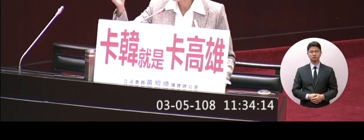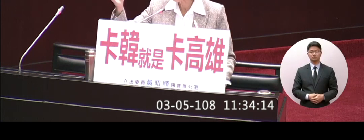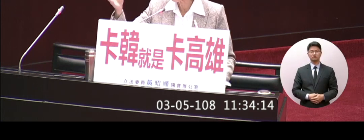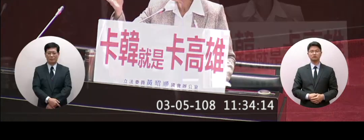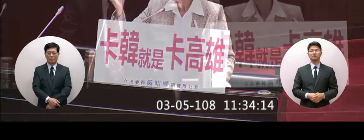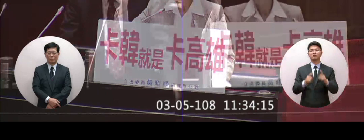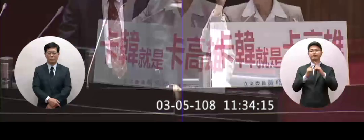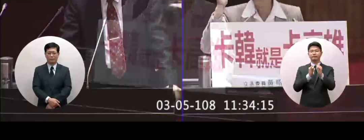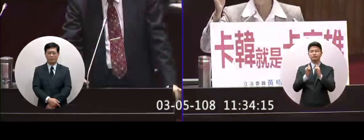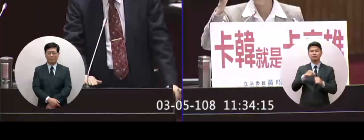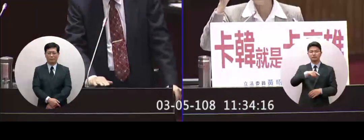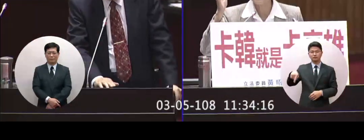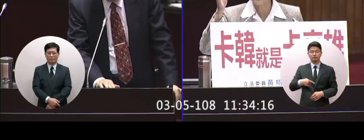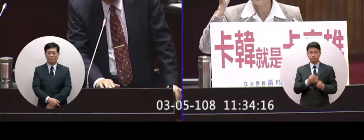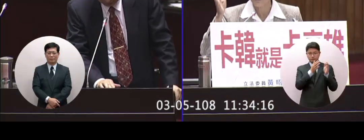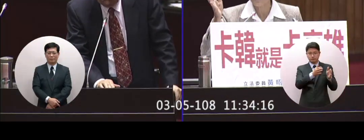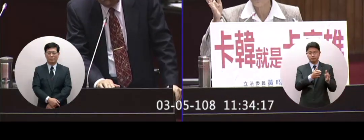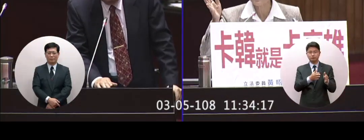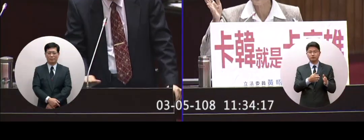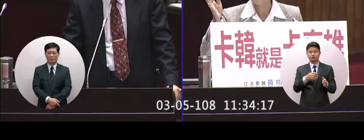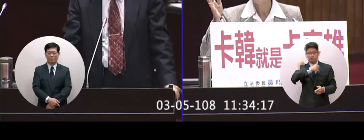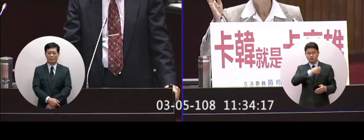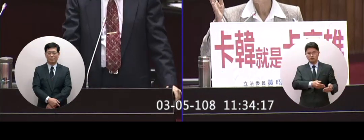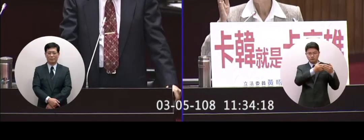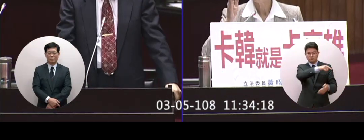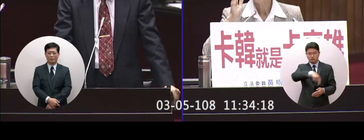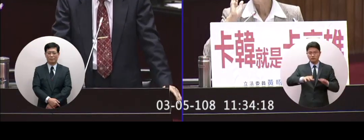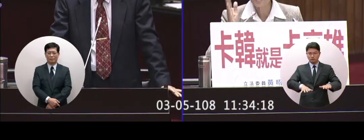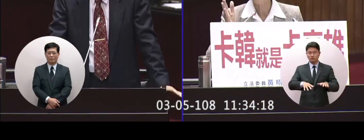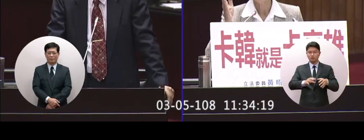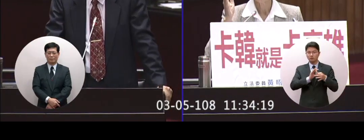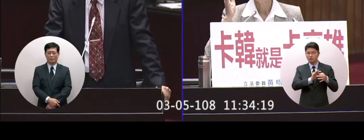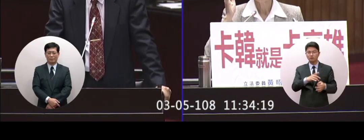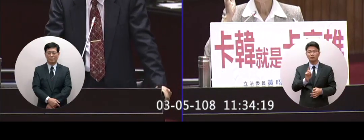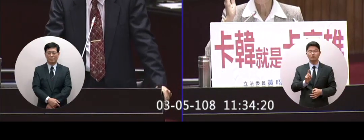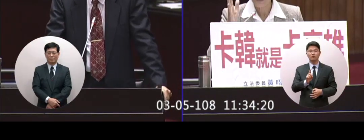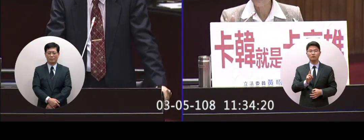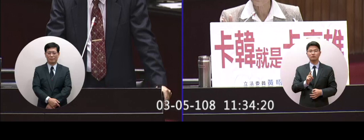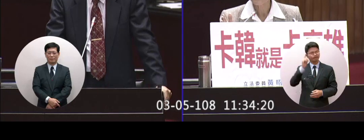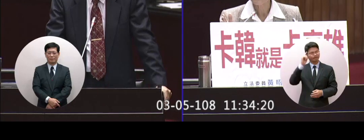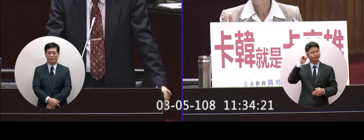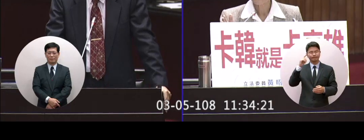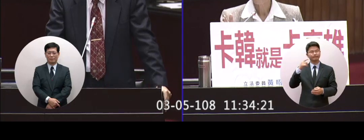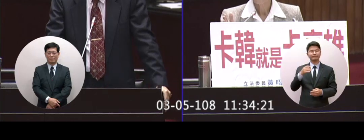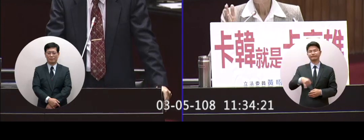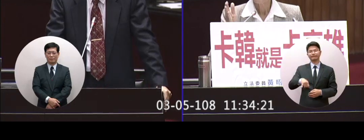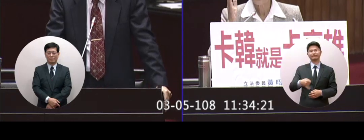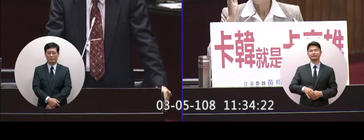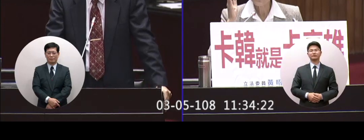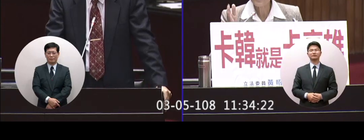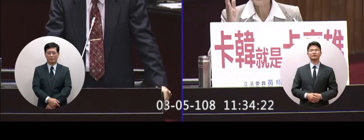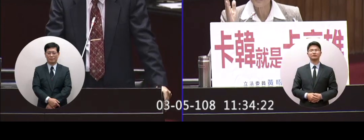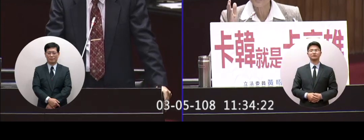所有的人民对我们现在的两岸关系是不满意的。